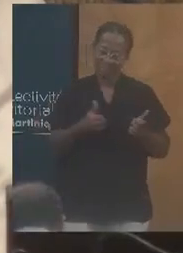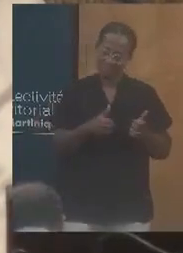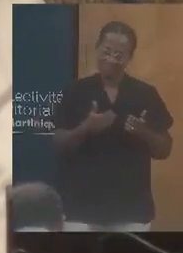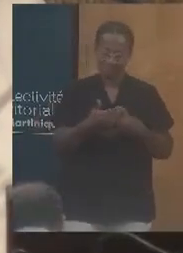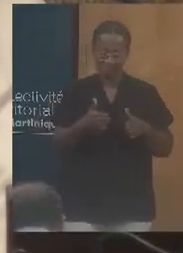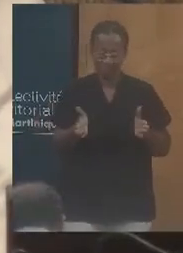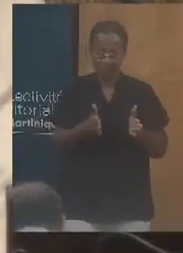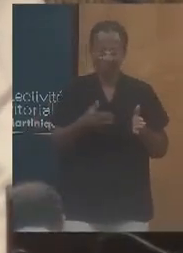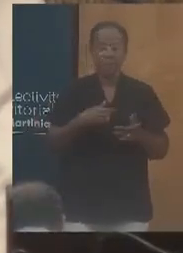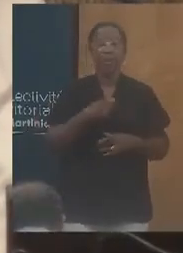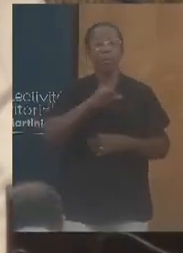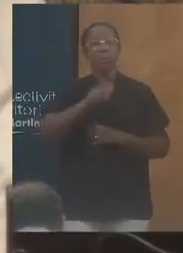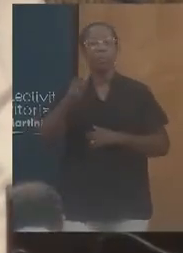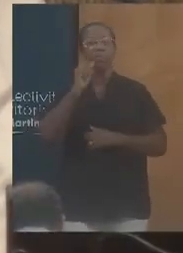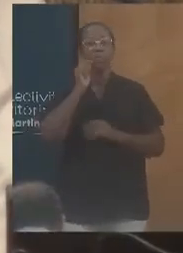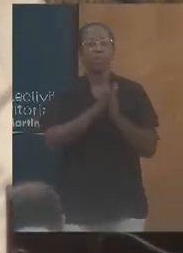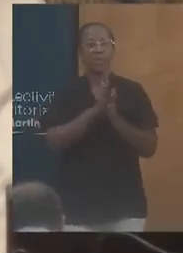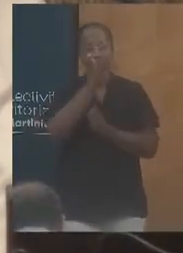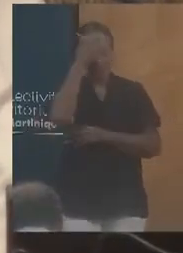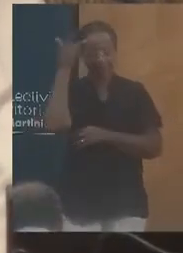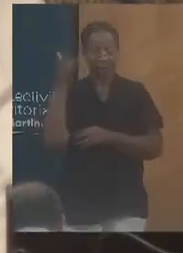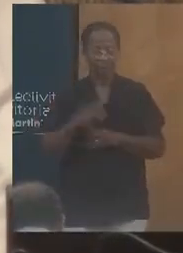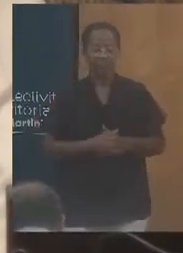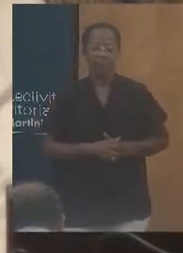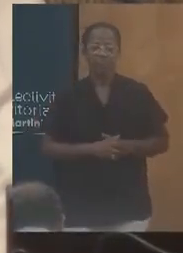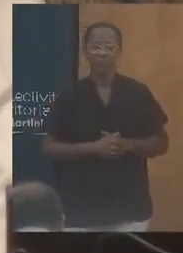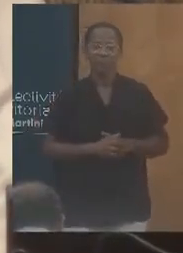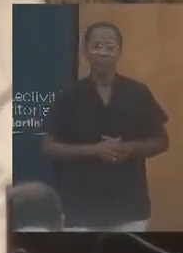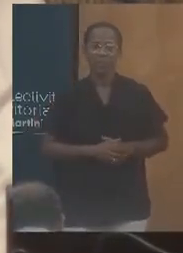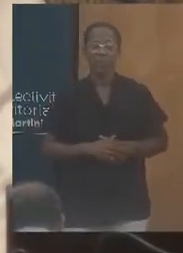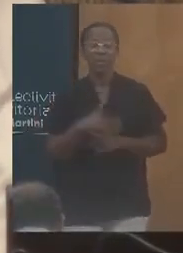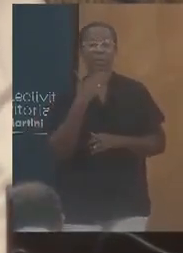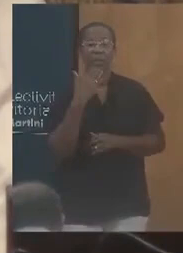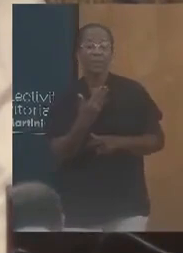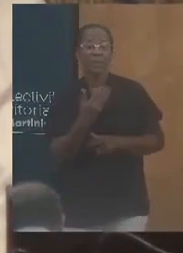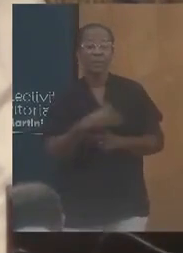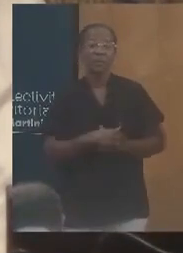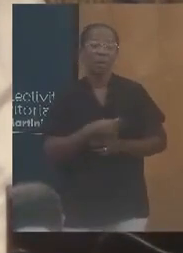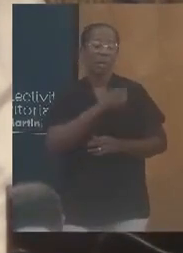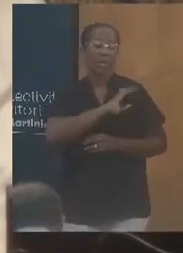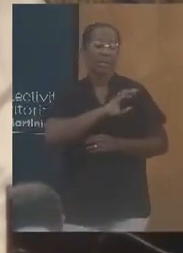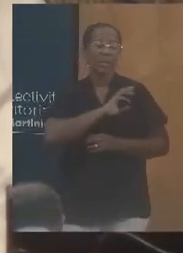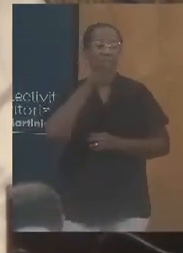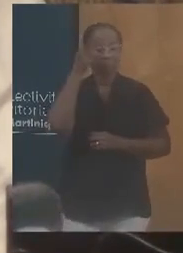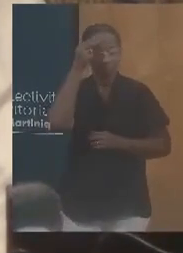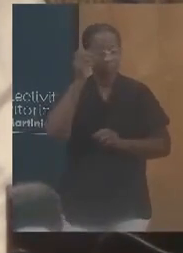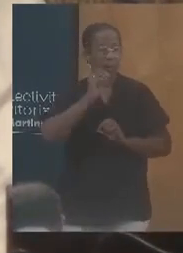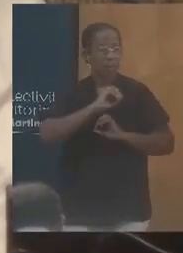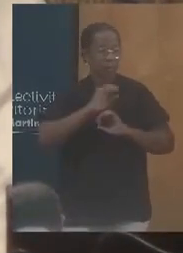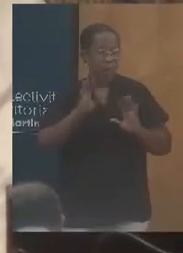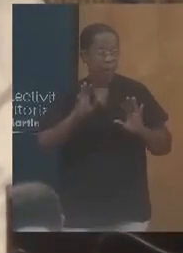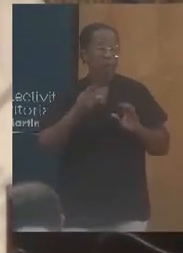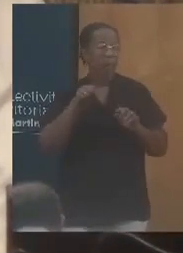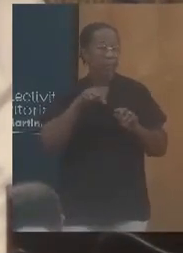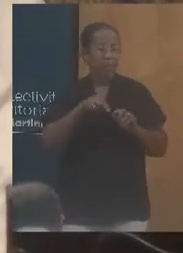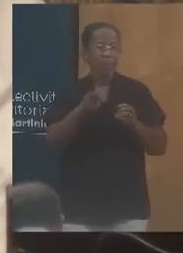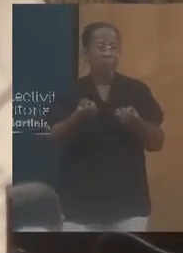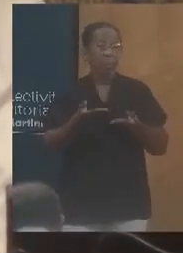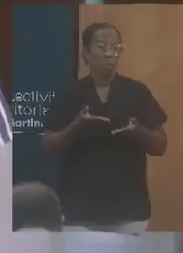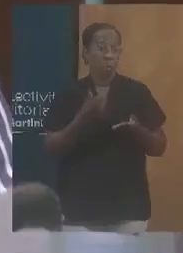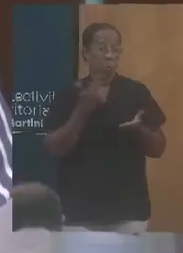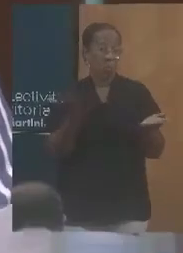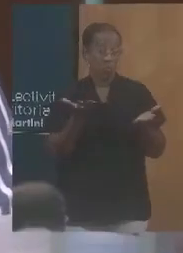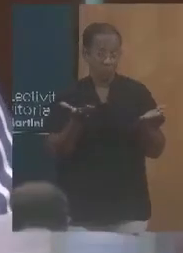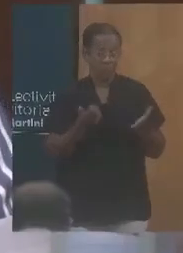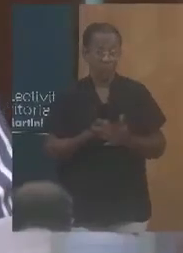Monsieur Marie-Sainte. Merci. Alors j'essaie de bien comprendre ce que nous est proposé.